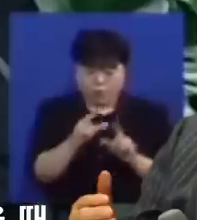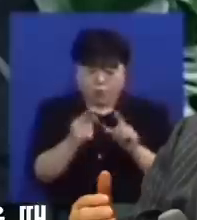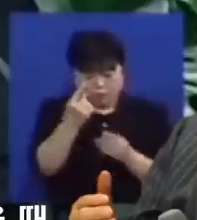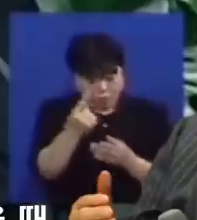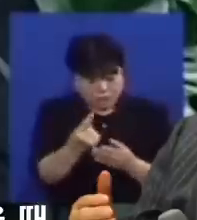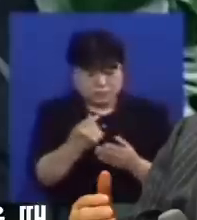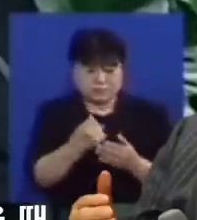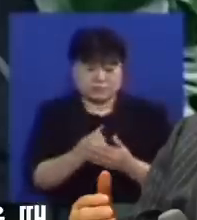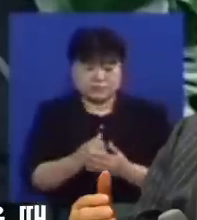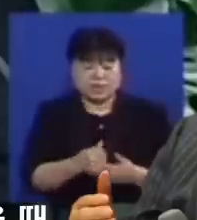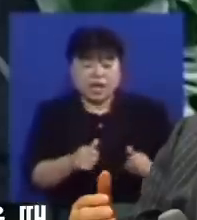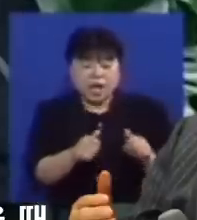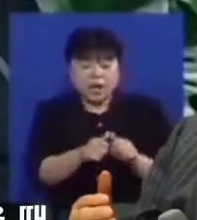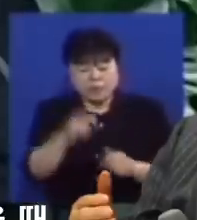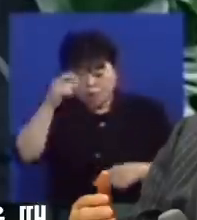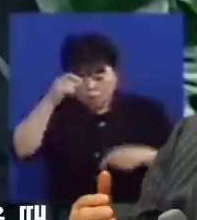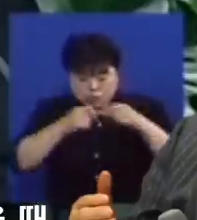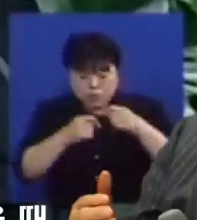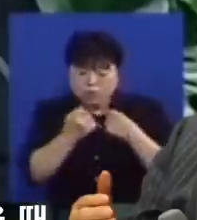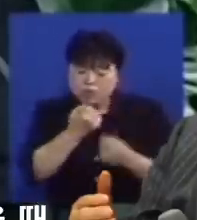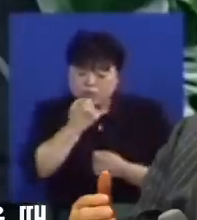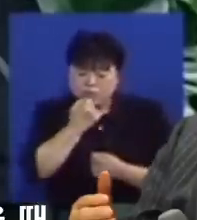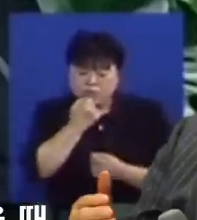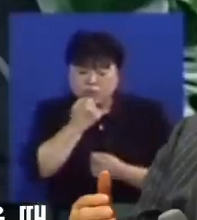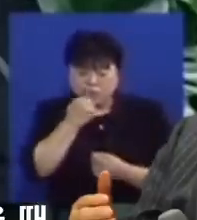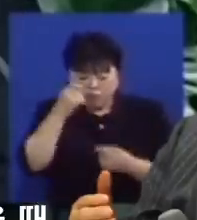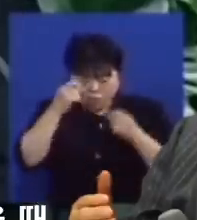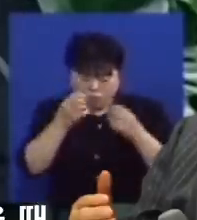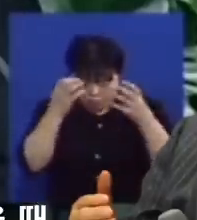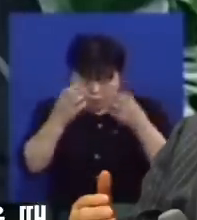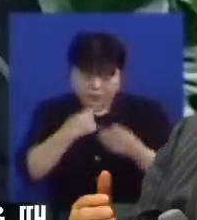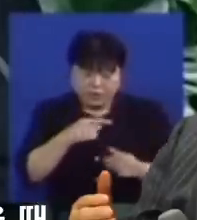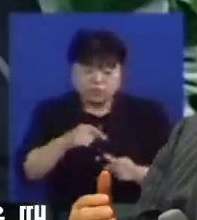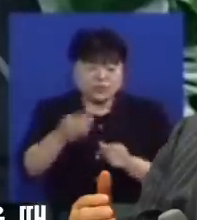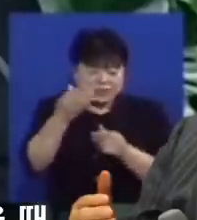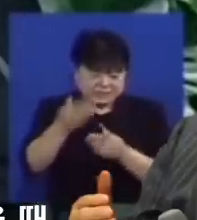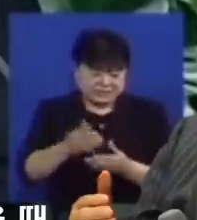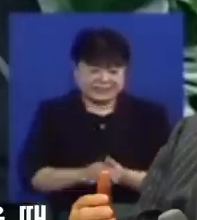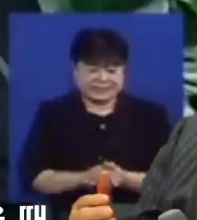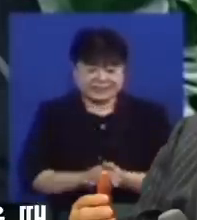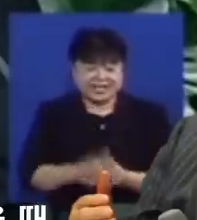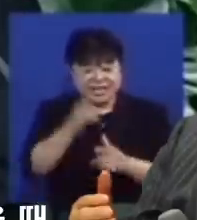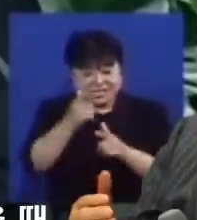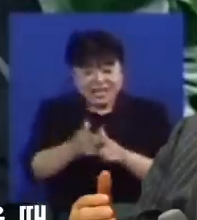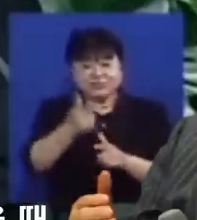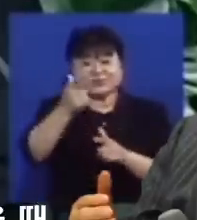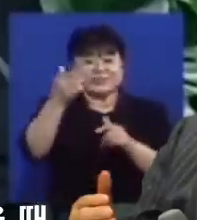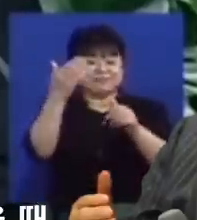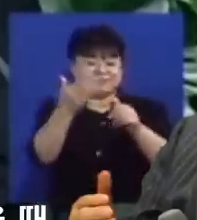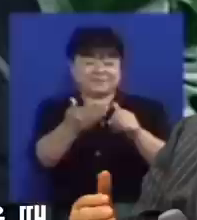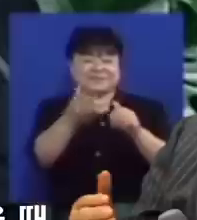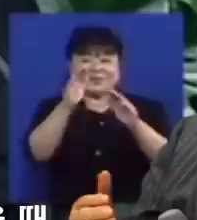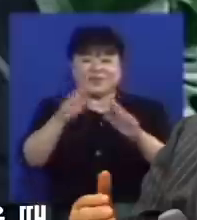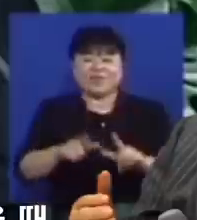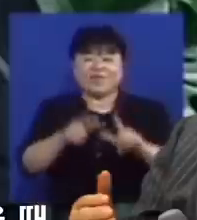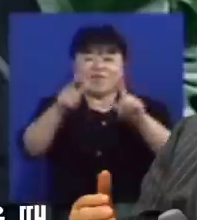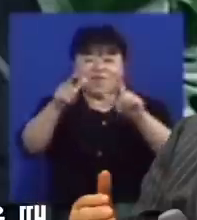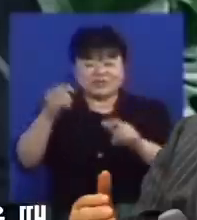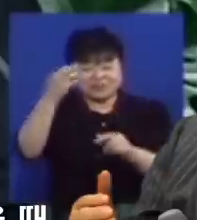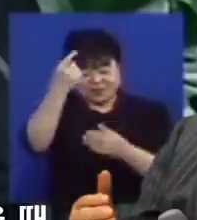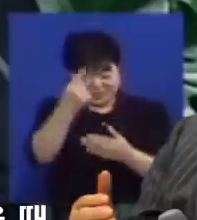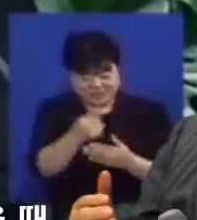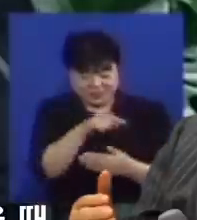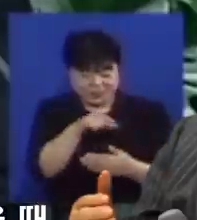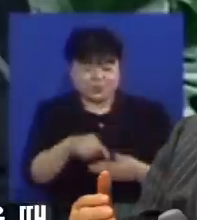가운데 와서 함께 울고 웃고 함께 고통을 당하면서 건져준 그 예수님이 오늘 한 성령으로